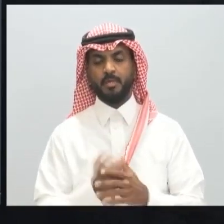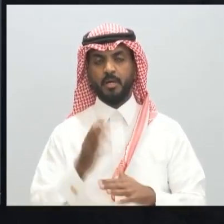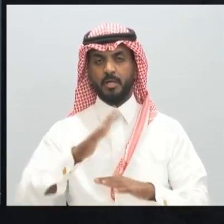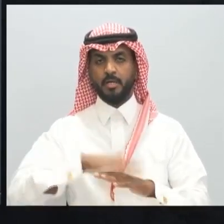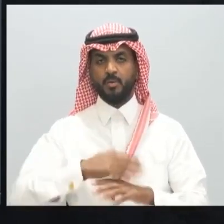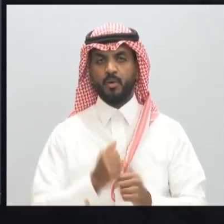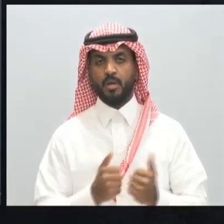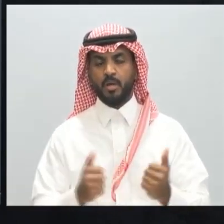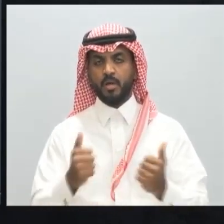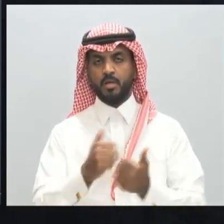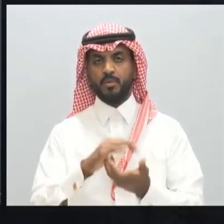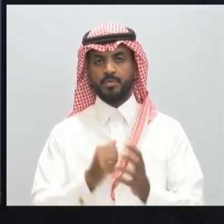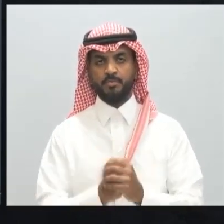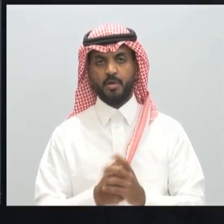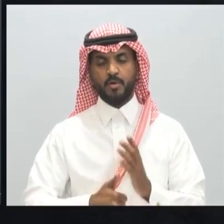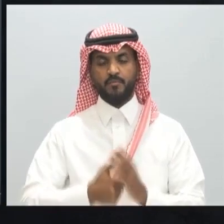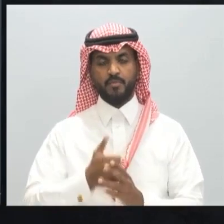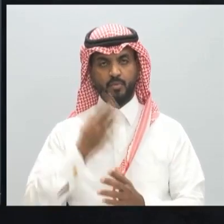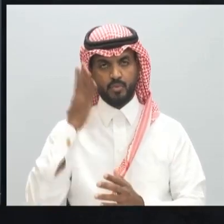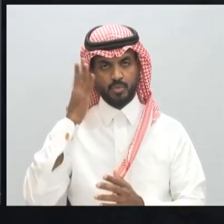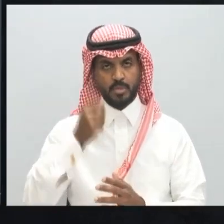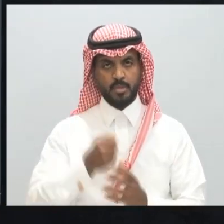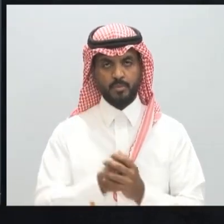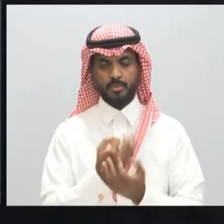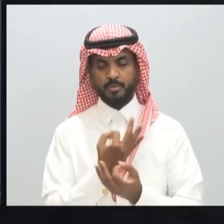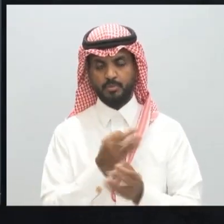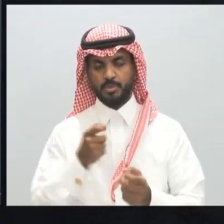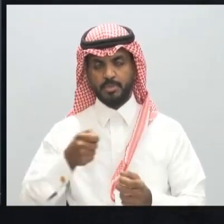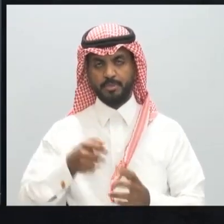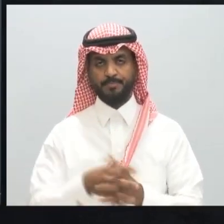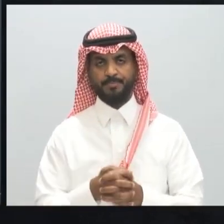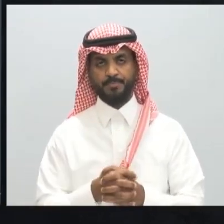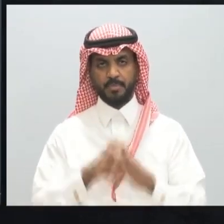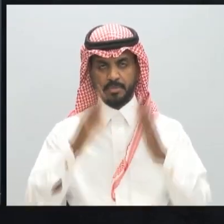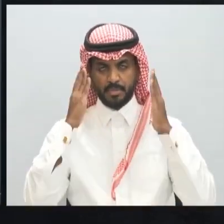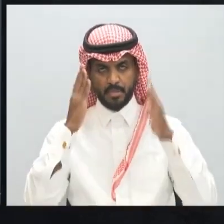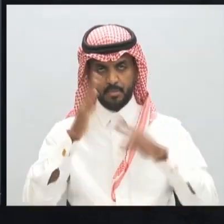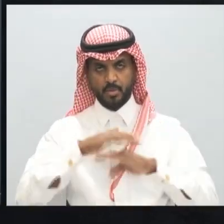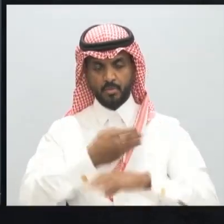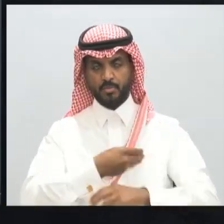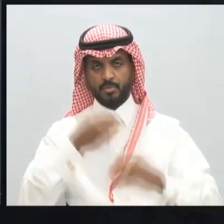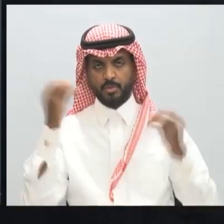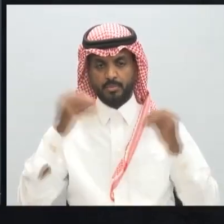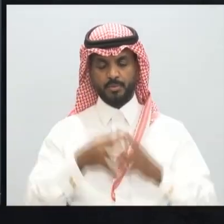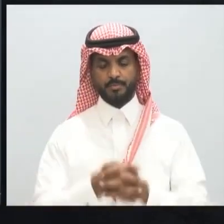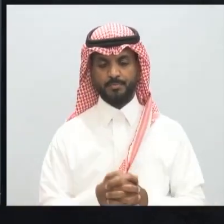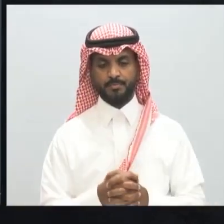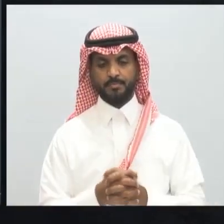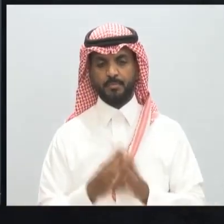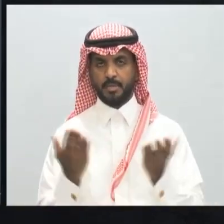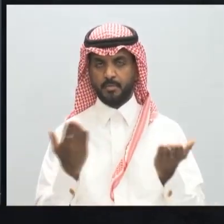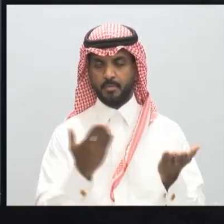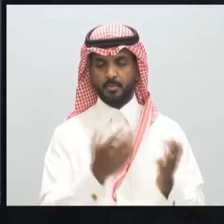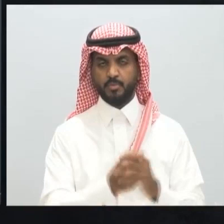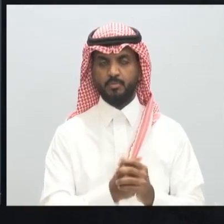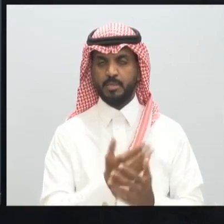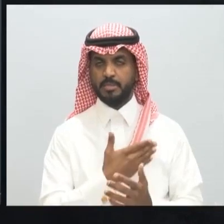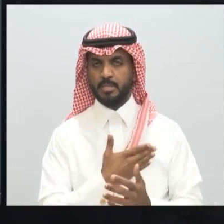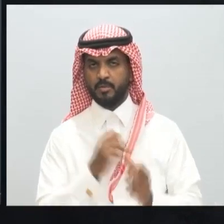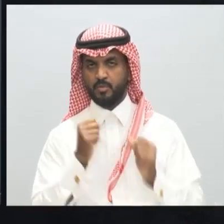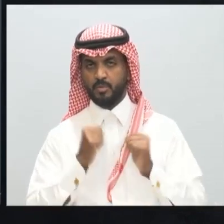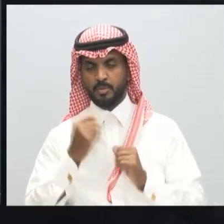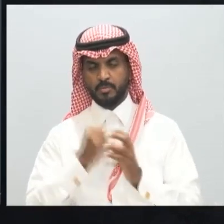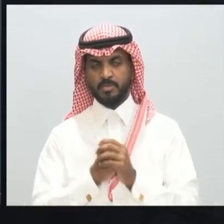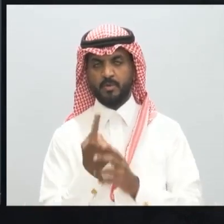وعلى اله وصحبه افضل الصلاه واتم التسليم السلام عليكم ورحمه الله وبركاته مرحبا بكم اعزائي طلاب